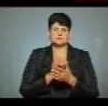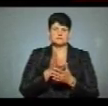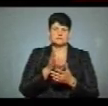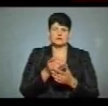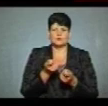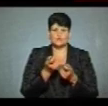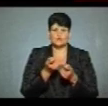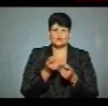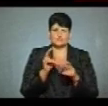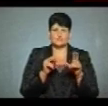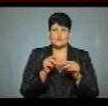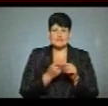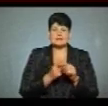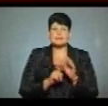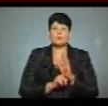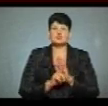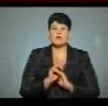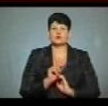чуть-чуть збулася, це тільки початок.